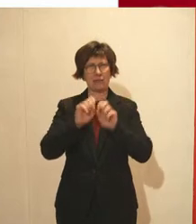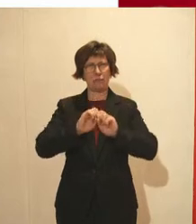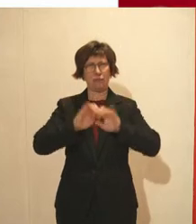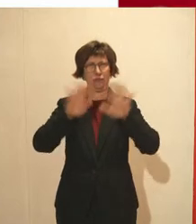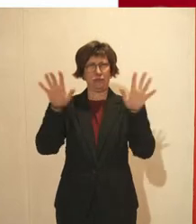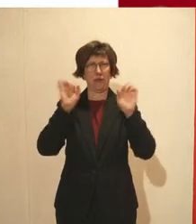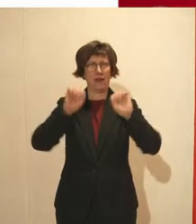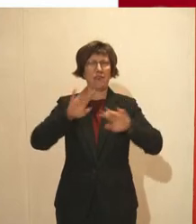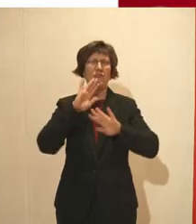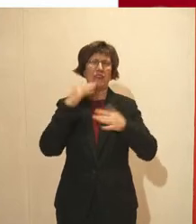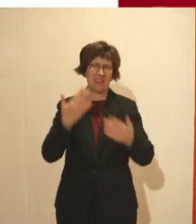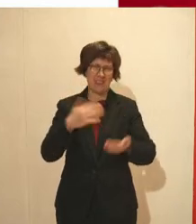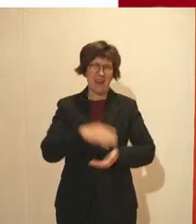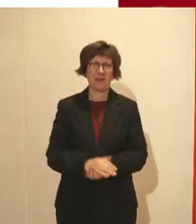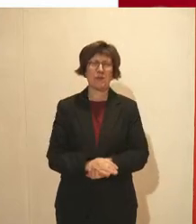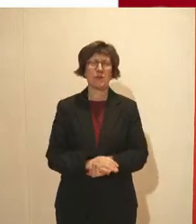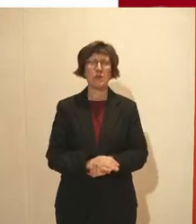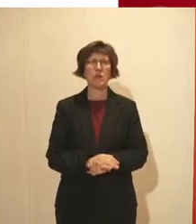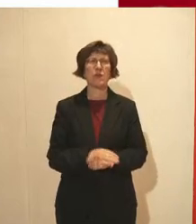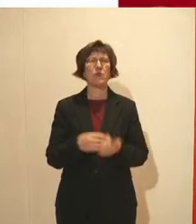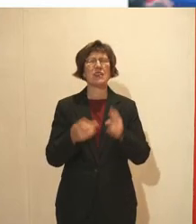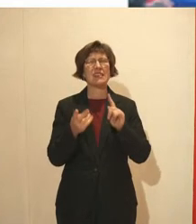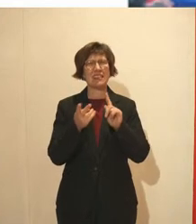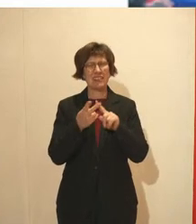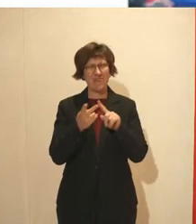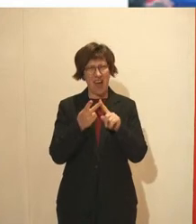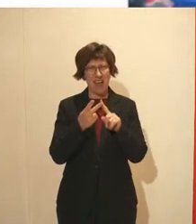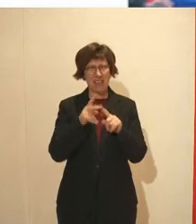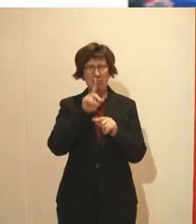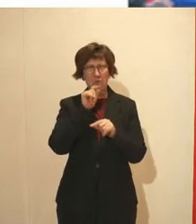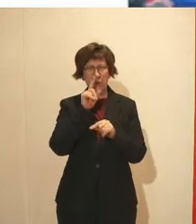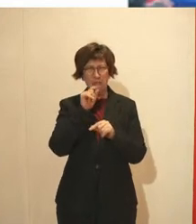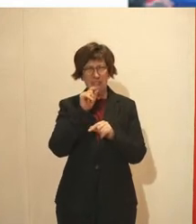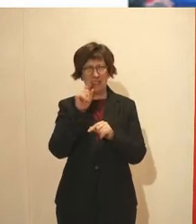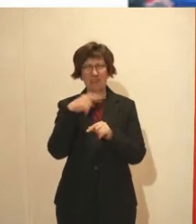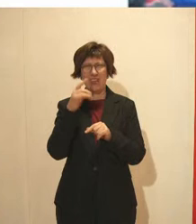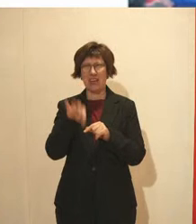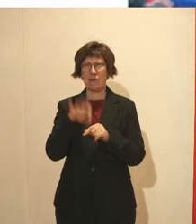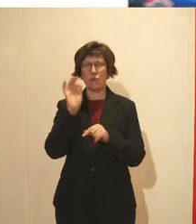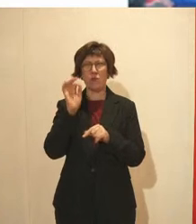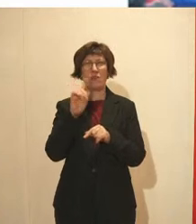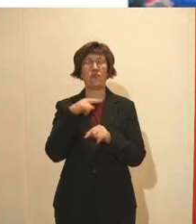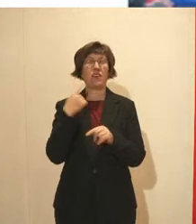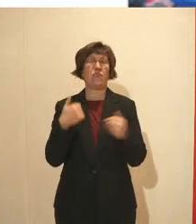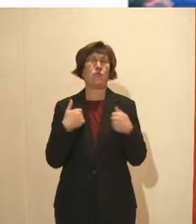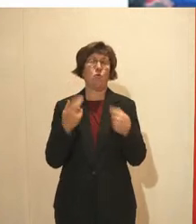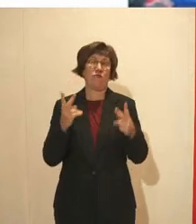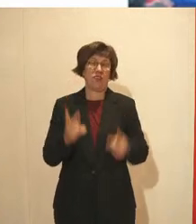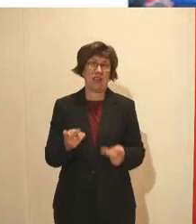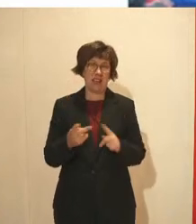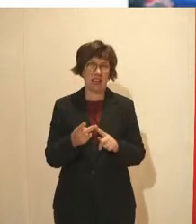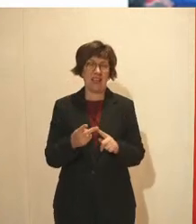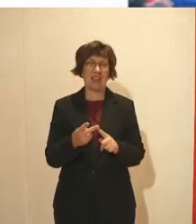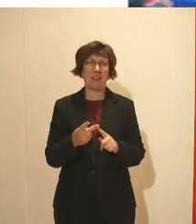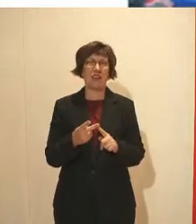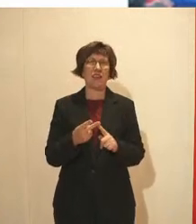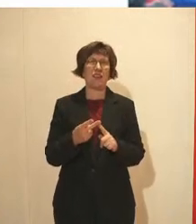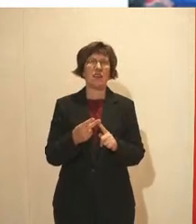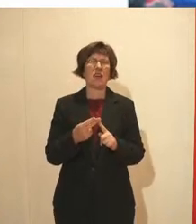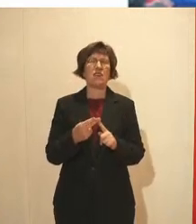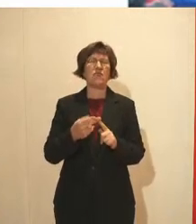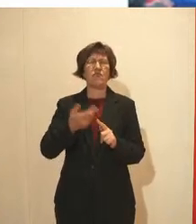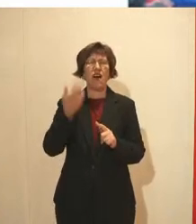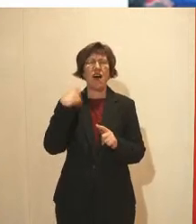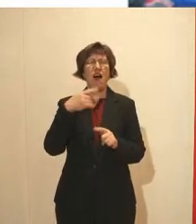auf jeden fall und ein zweiter tui den wir entdeckt haben über den wir uns sehr gefreut haben hier